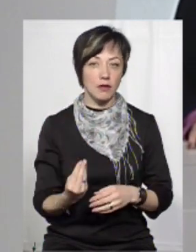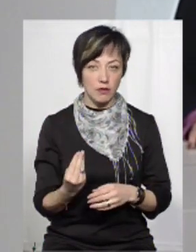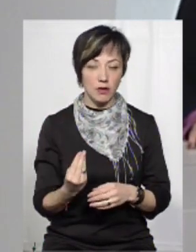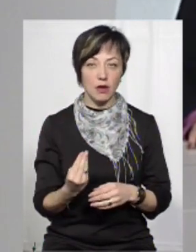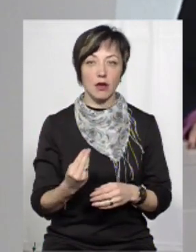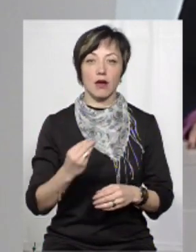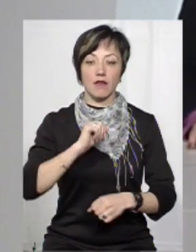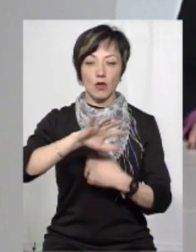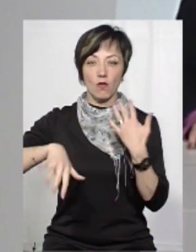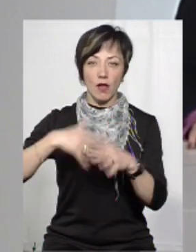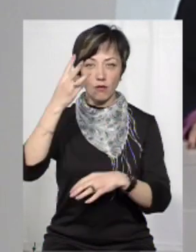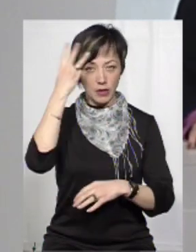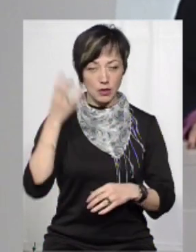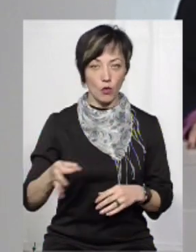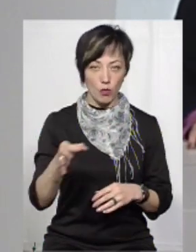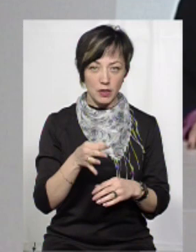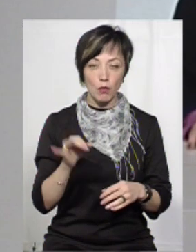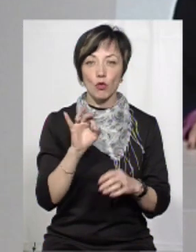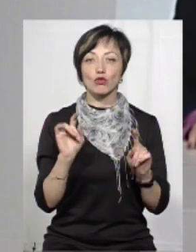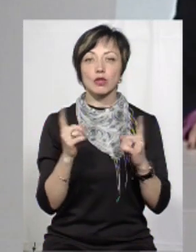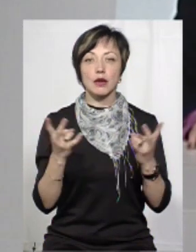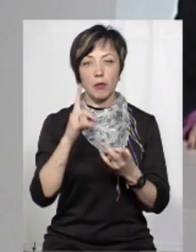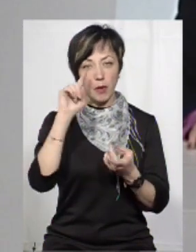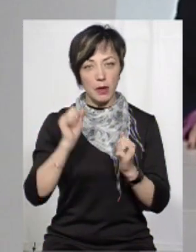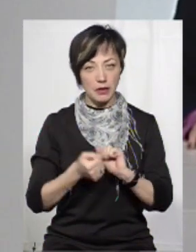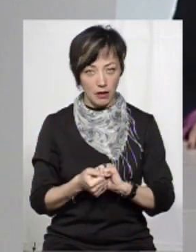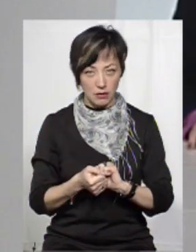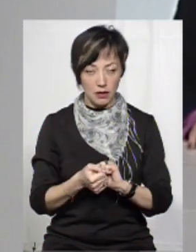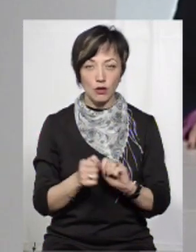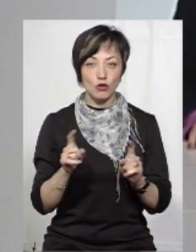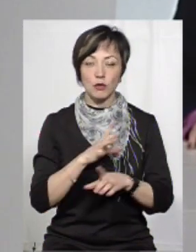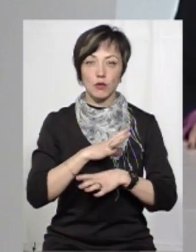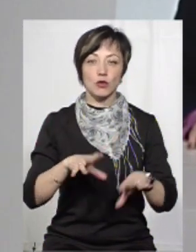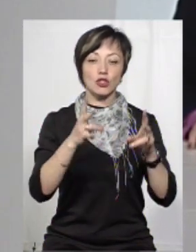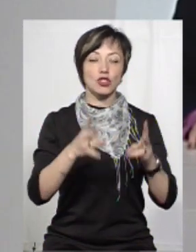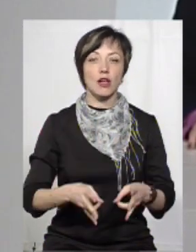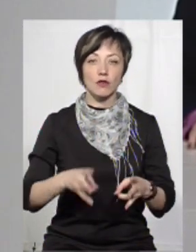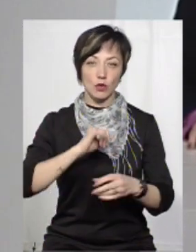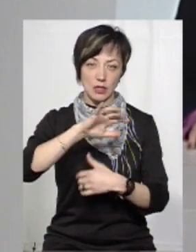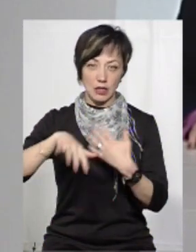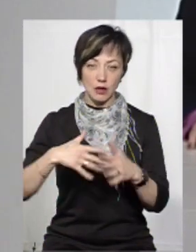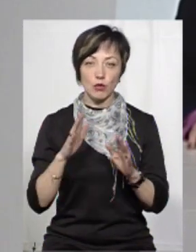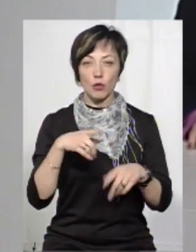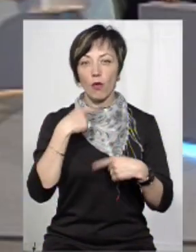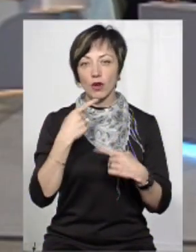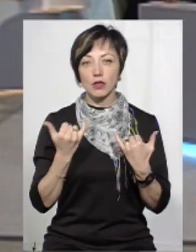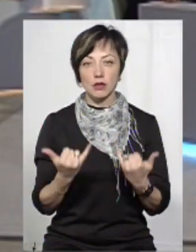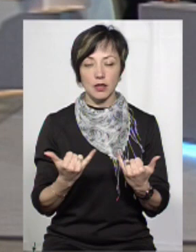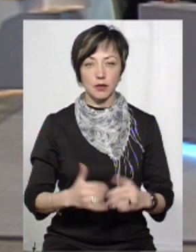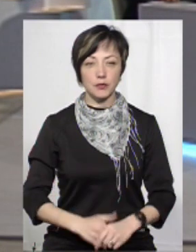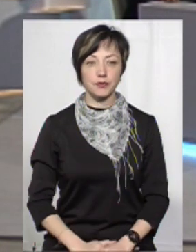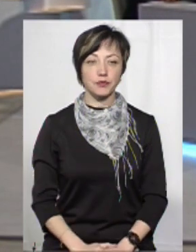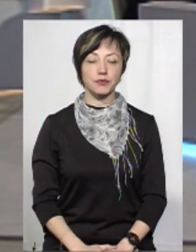днів вирувала у Хмельницькій області? Та про що треба пам'ятати, аби не стати жертвою стихії, будемо говорити